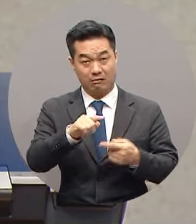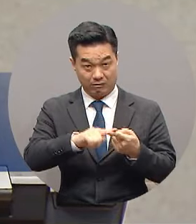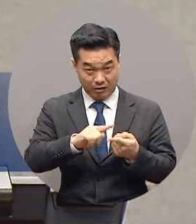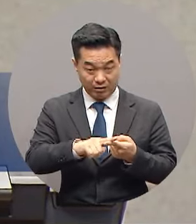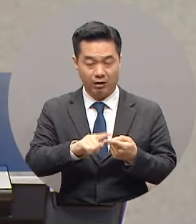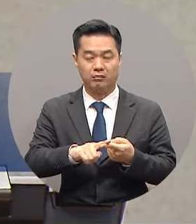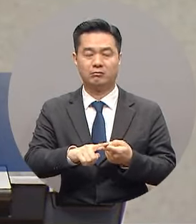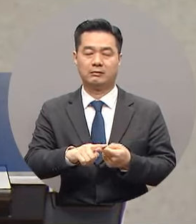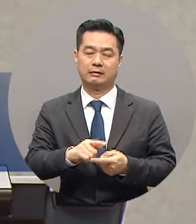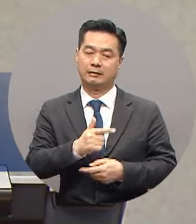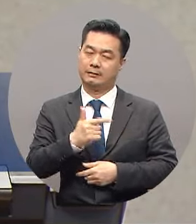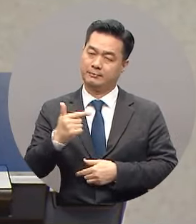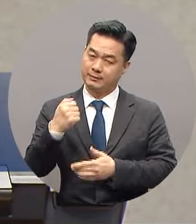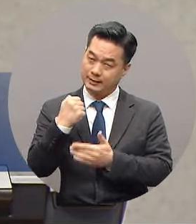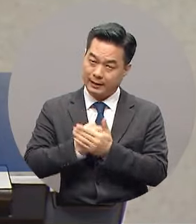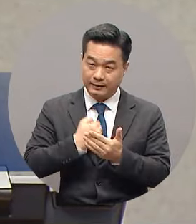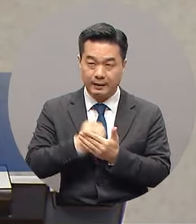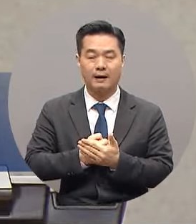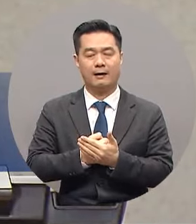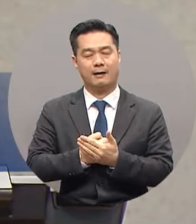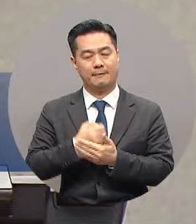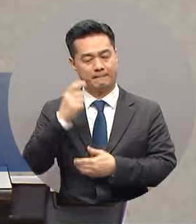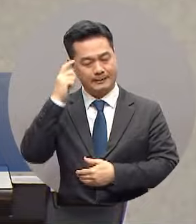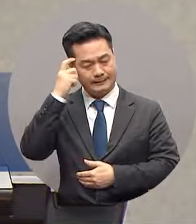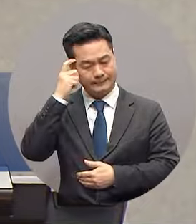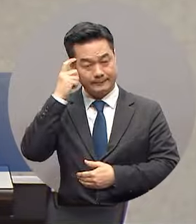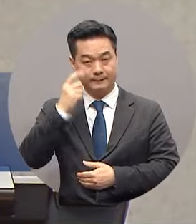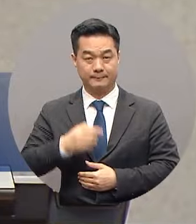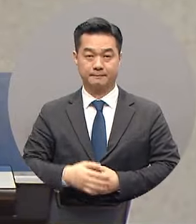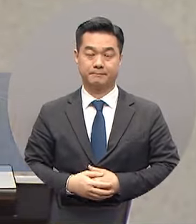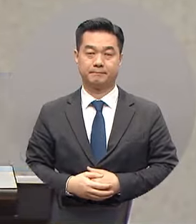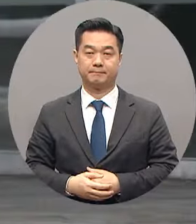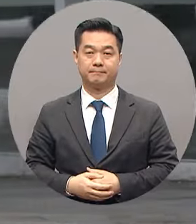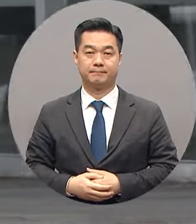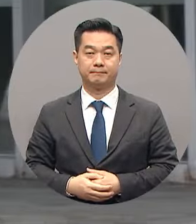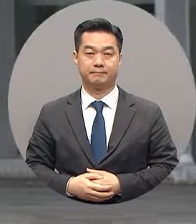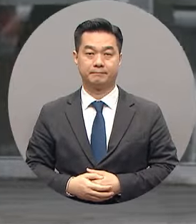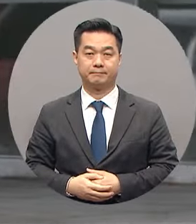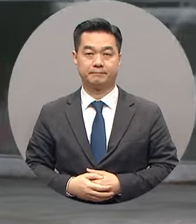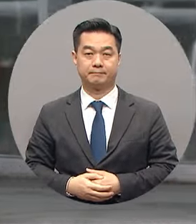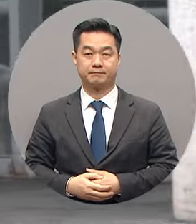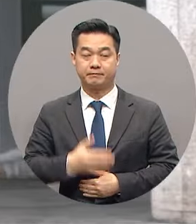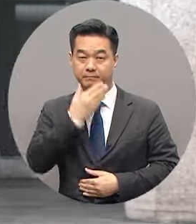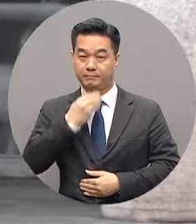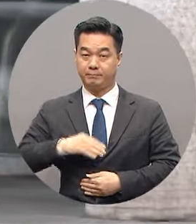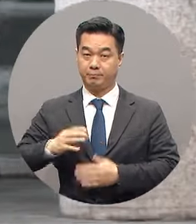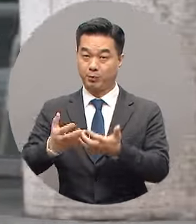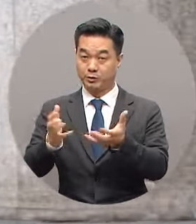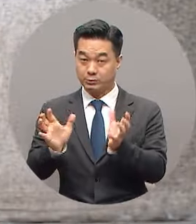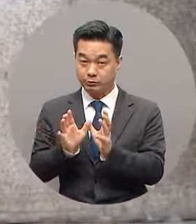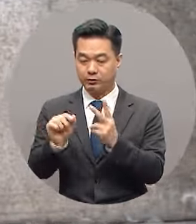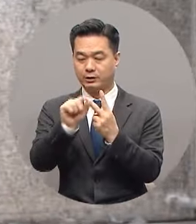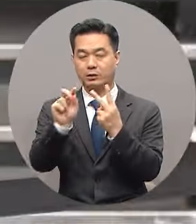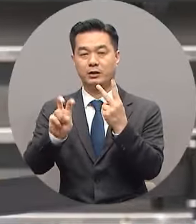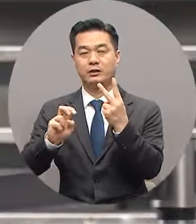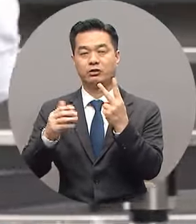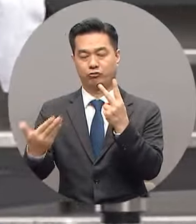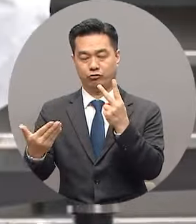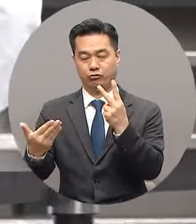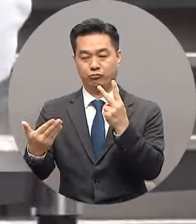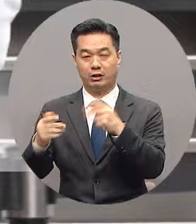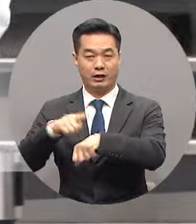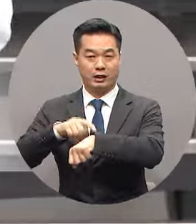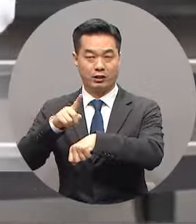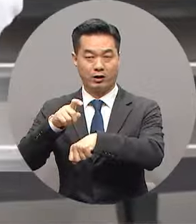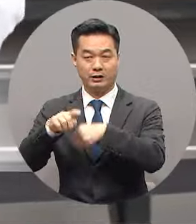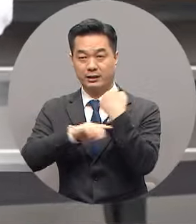대해 매우 안타깝고 유감스럽게 생각합니다. 보건복지부는 지난달 29일 11시 기준